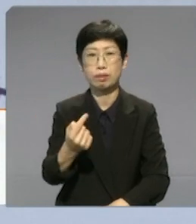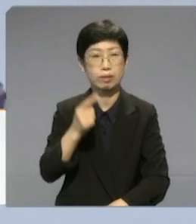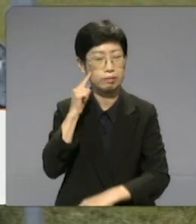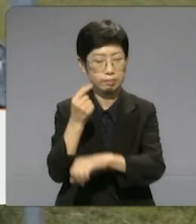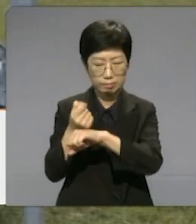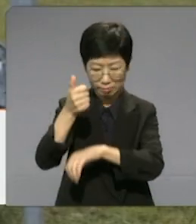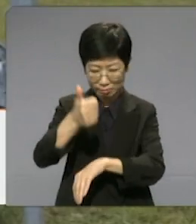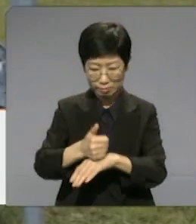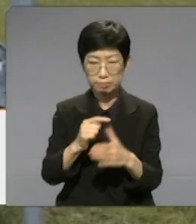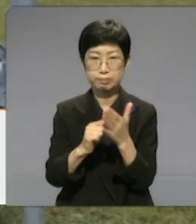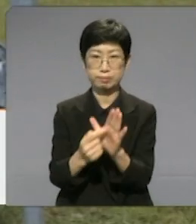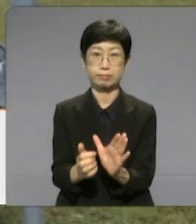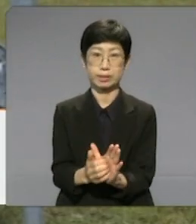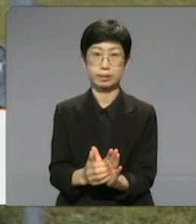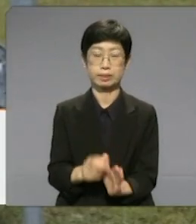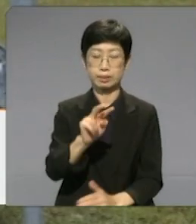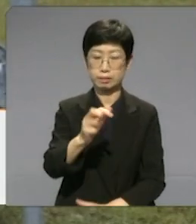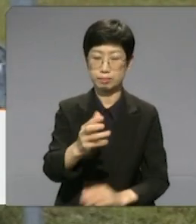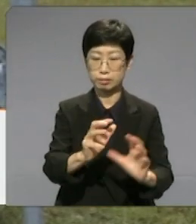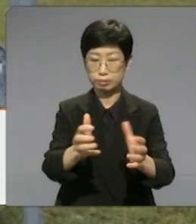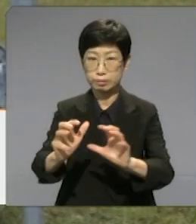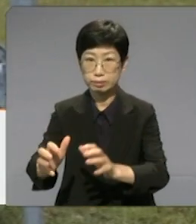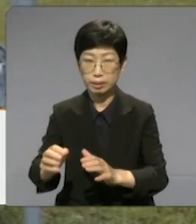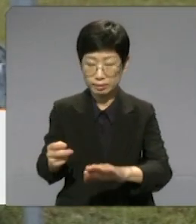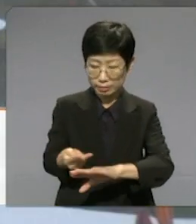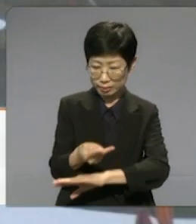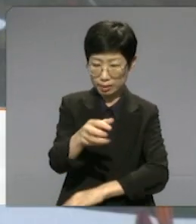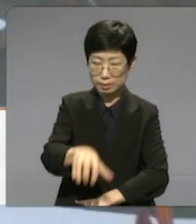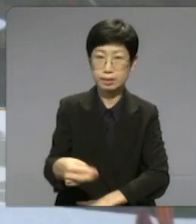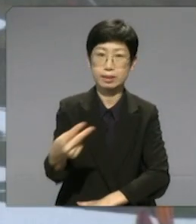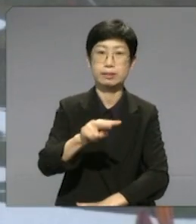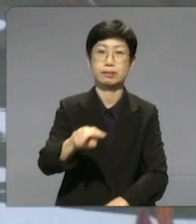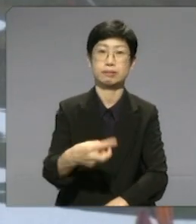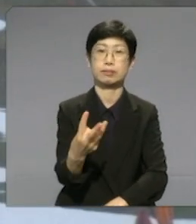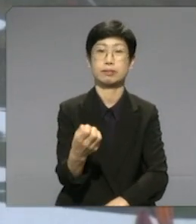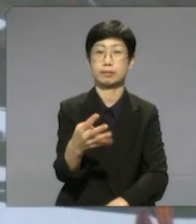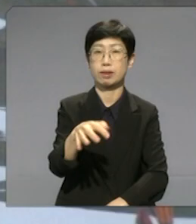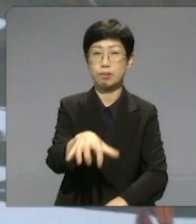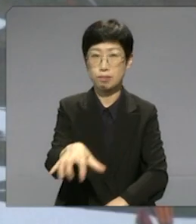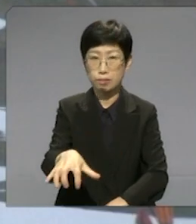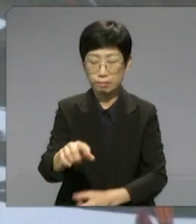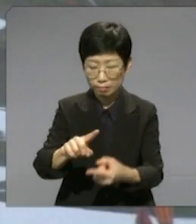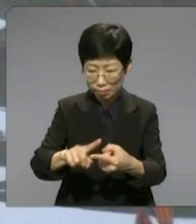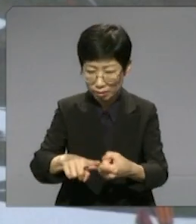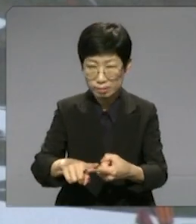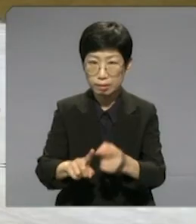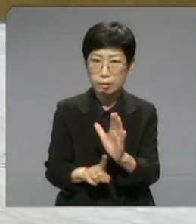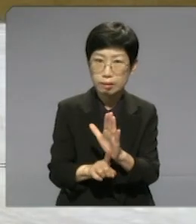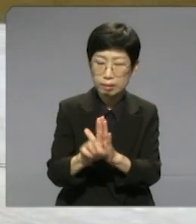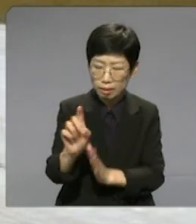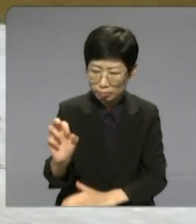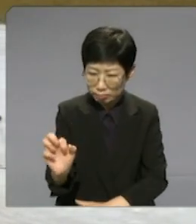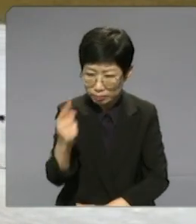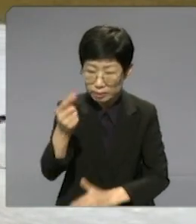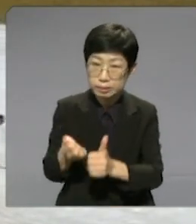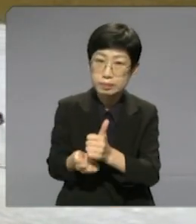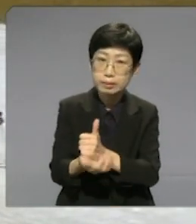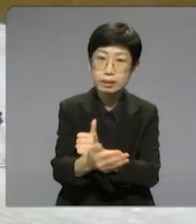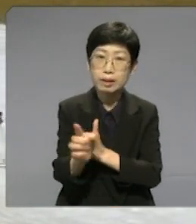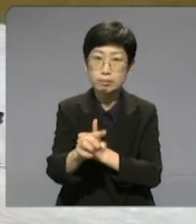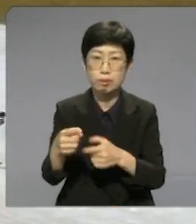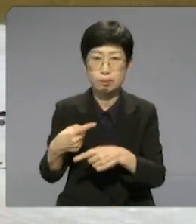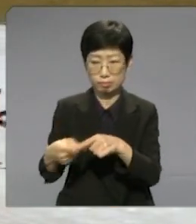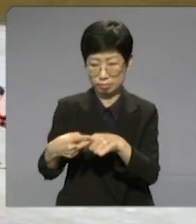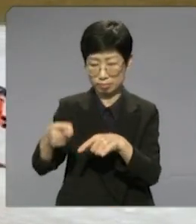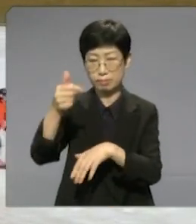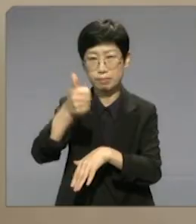나왔습니다 유럽 28개국에 있는 스키장 2200 서른 4곳에 대해 기후변화가 얼마나 영향을 주는지에 대한